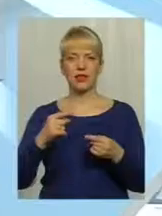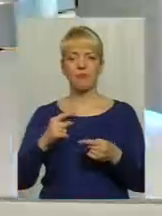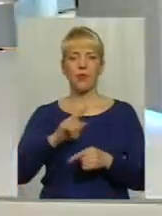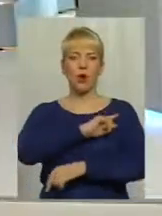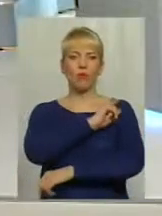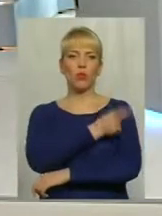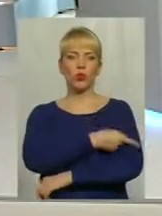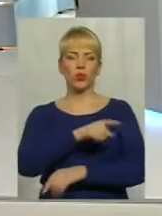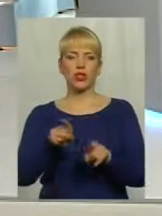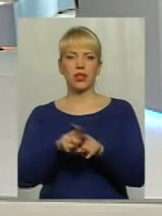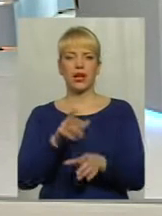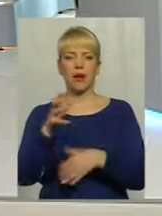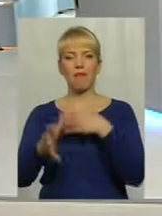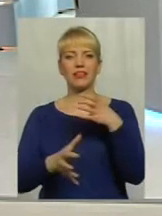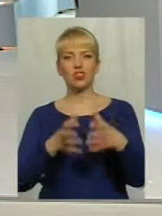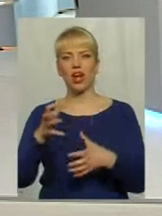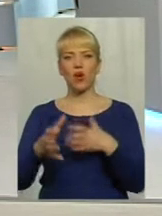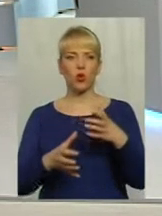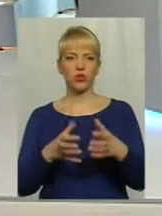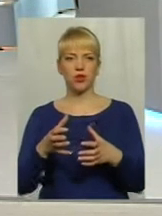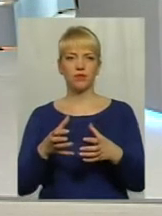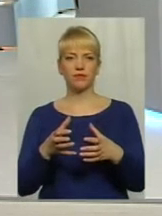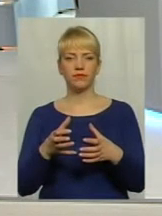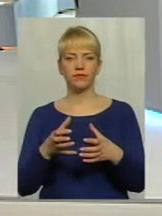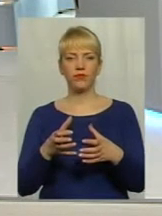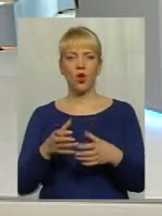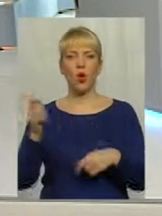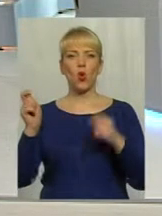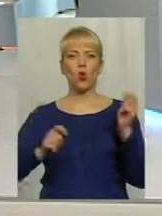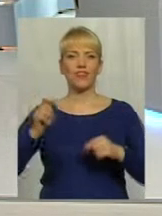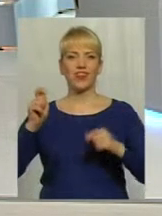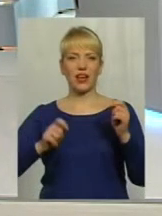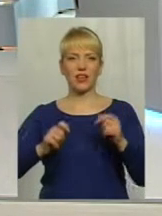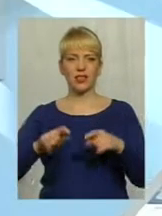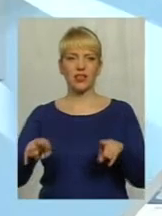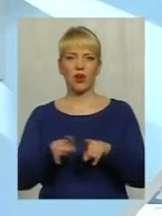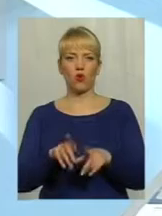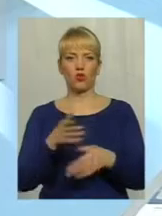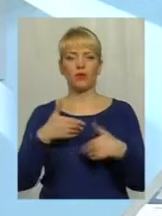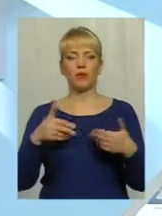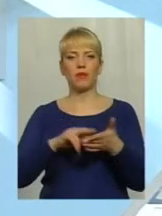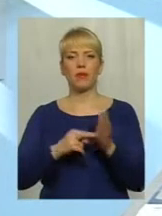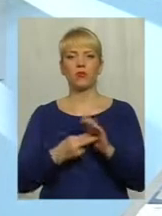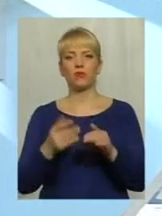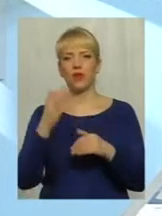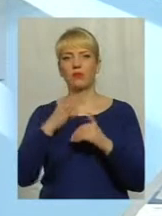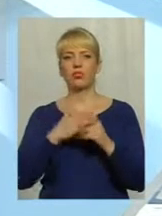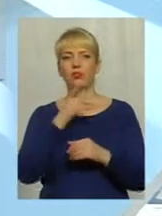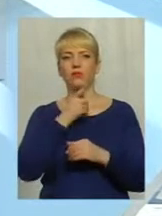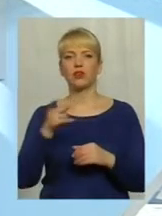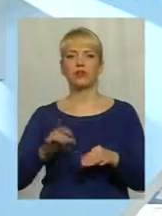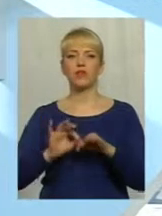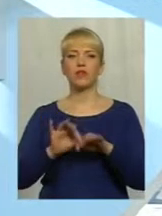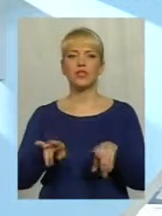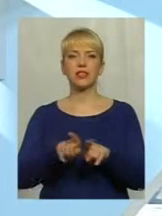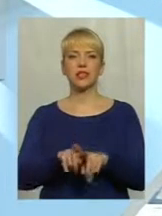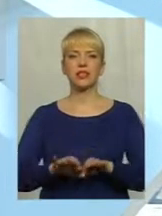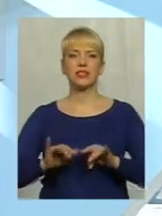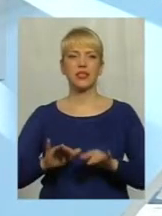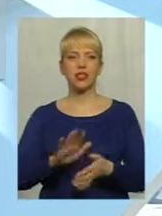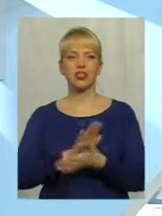потужна, міжнародна, мабуть, скоріш за все, буде конференція. Також ми плануємо, наприклад, найближчим часом провести такі заходи